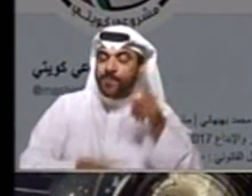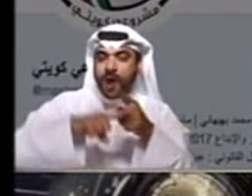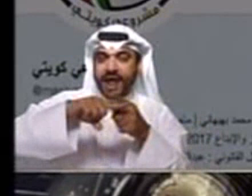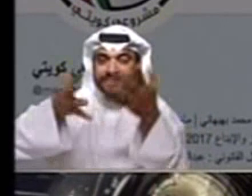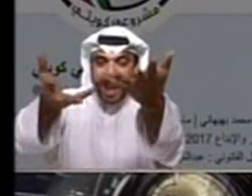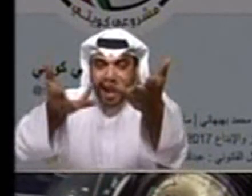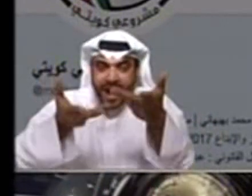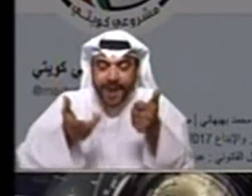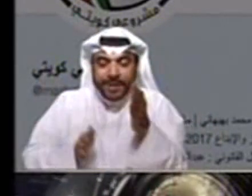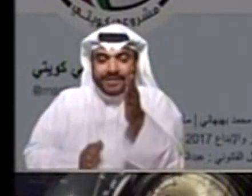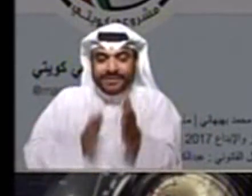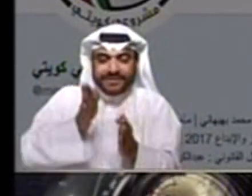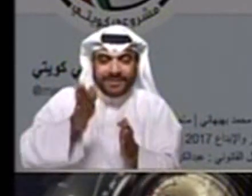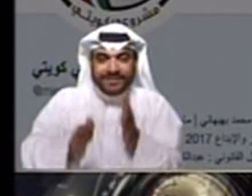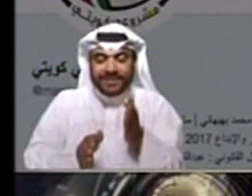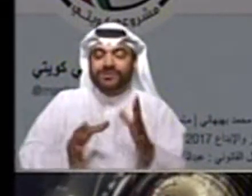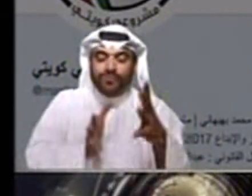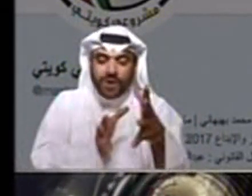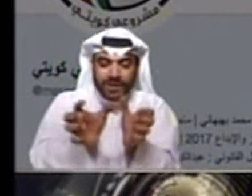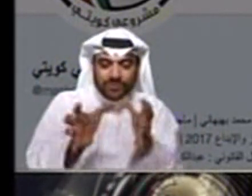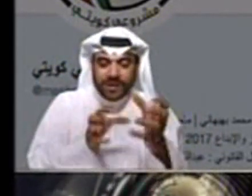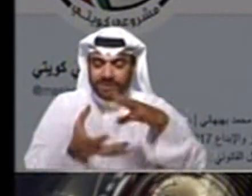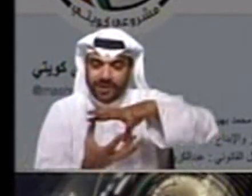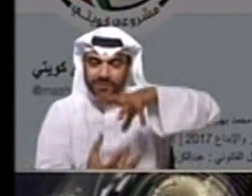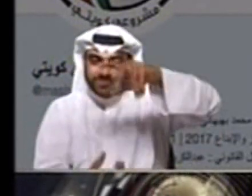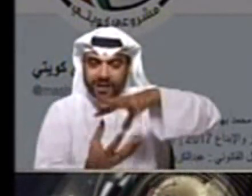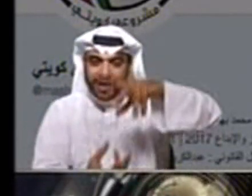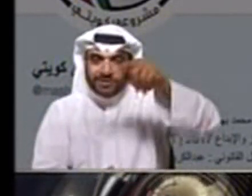وبرمجة الروبوت والفنون الخزفية والألعاب الذهنية.